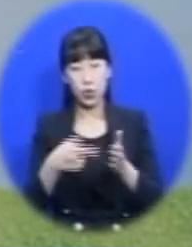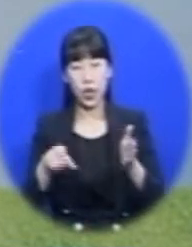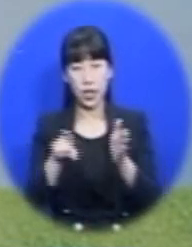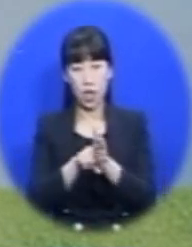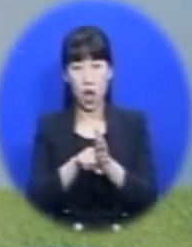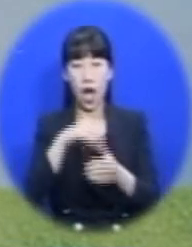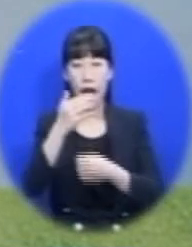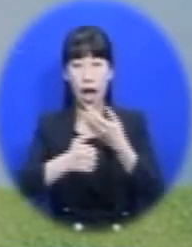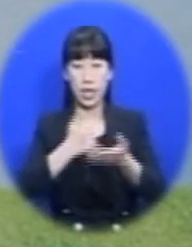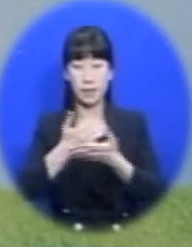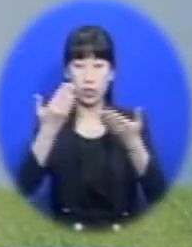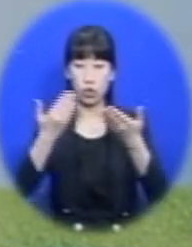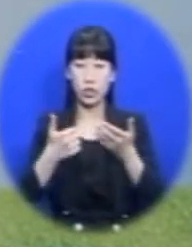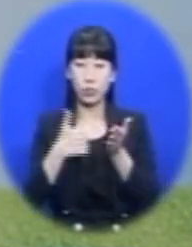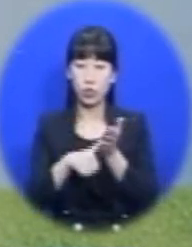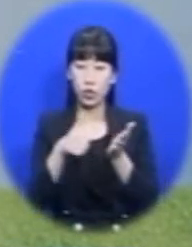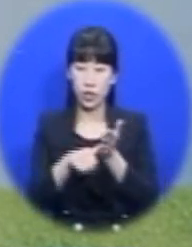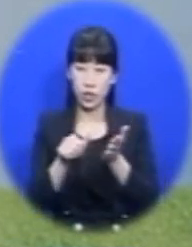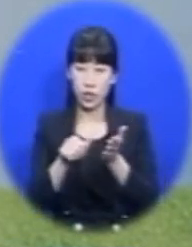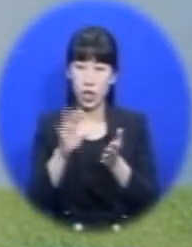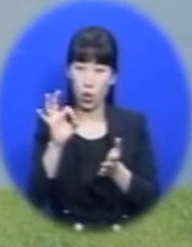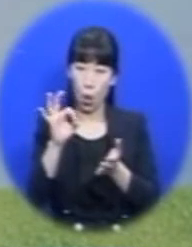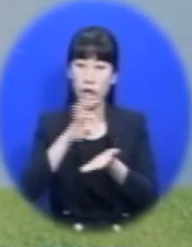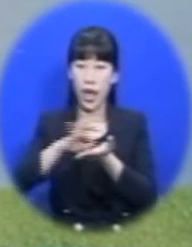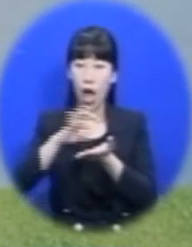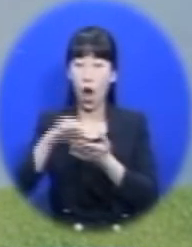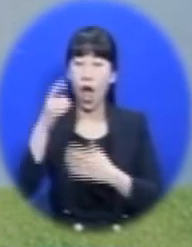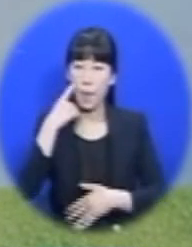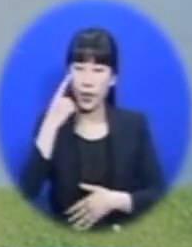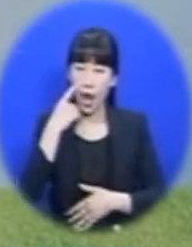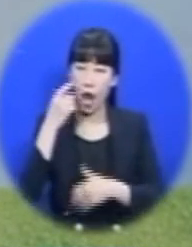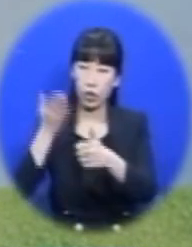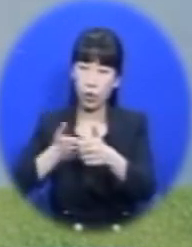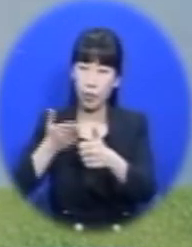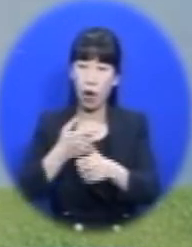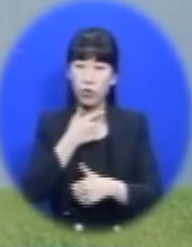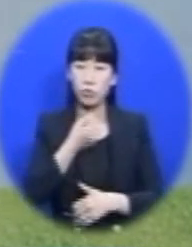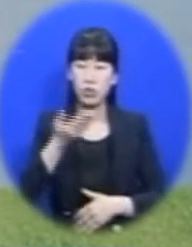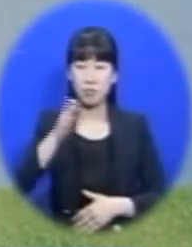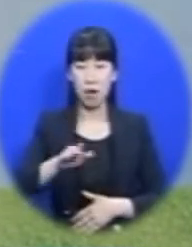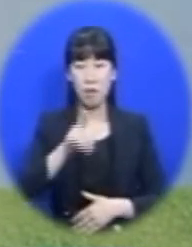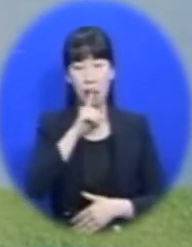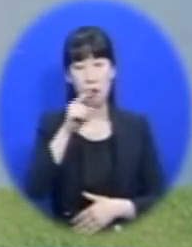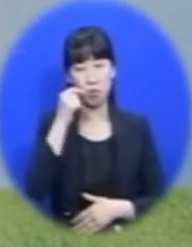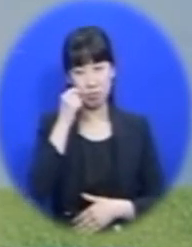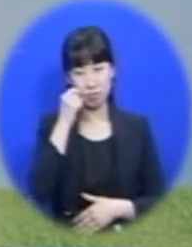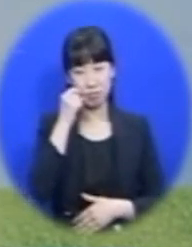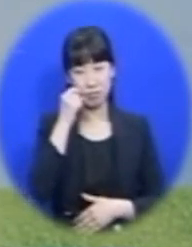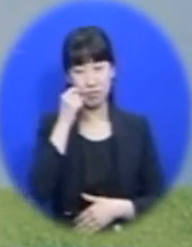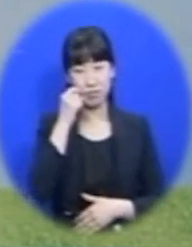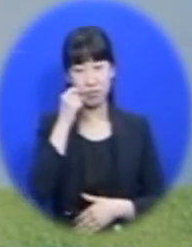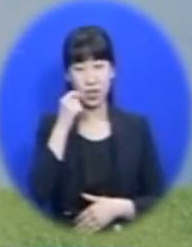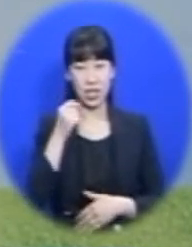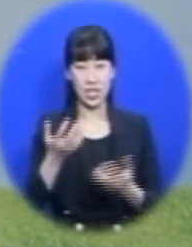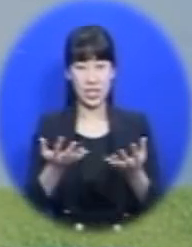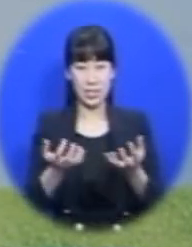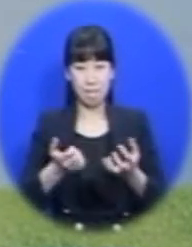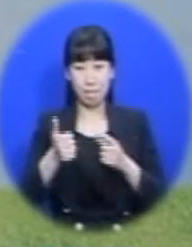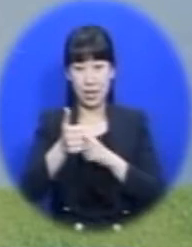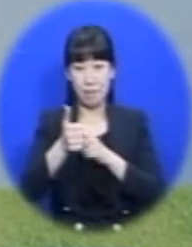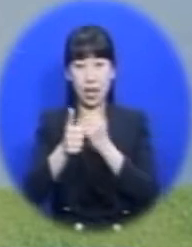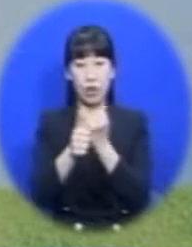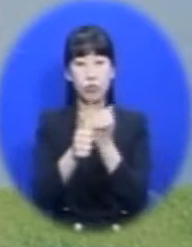주신 물질을 써보세요 라고 말입니다. 그분의 아내인 집사님은 옷이 수백 벌이나 되어 방 하나에